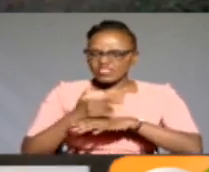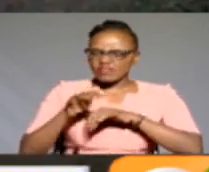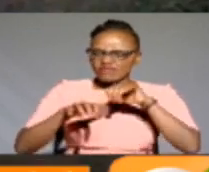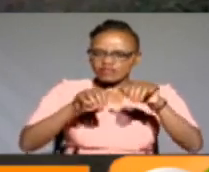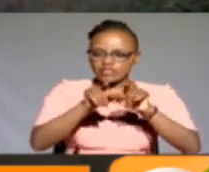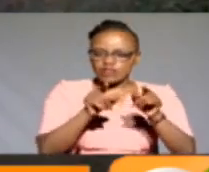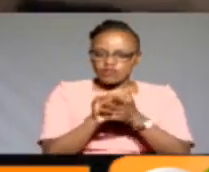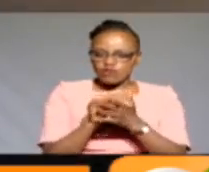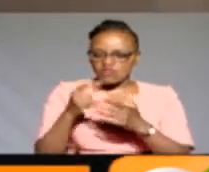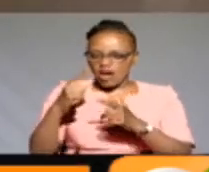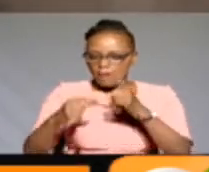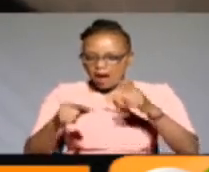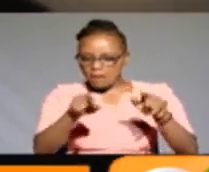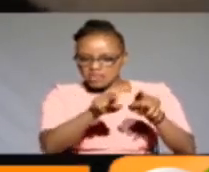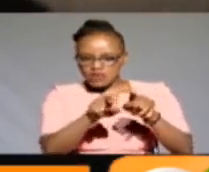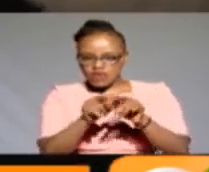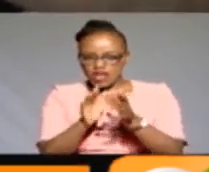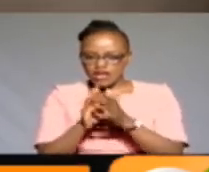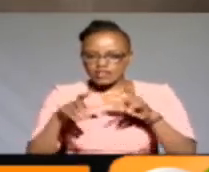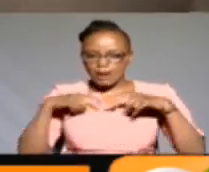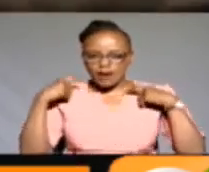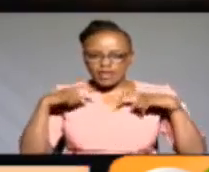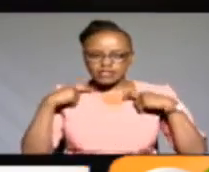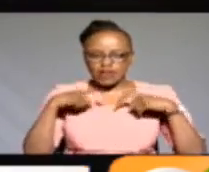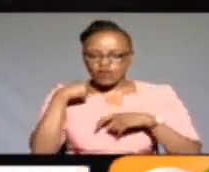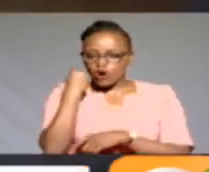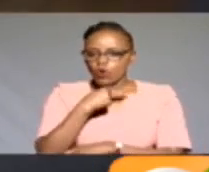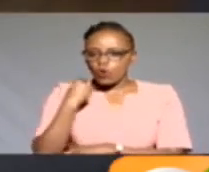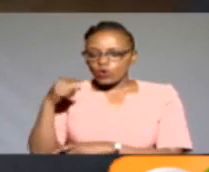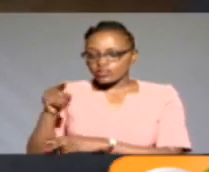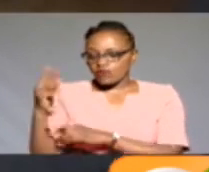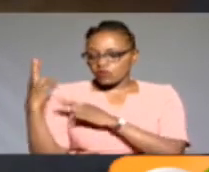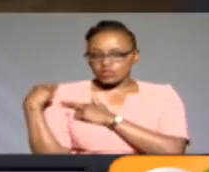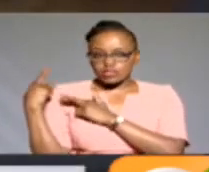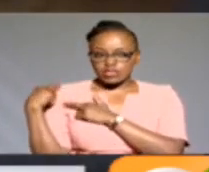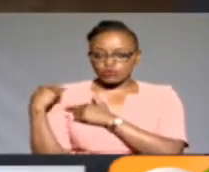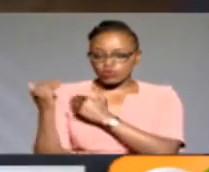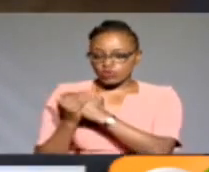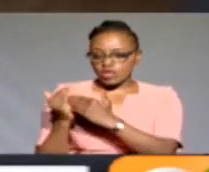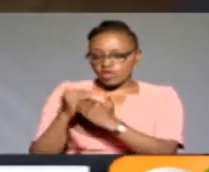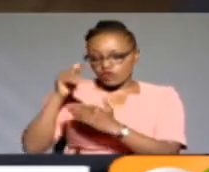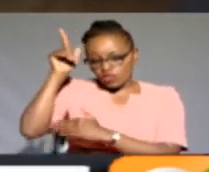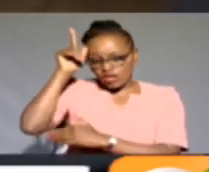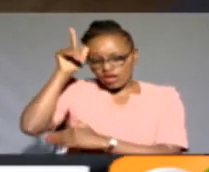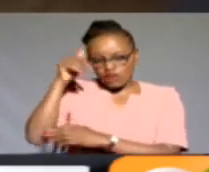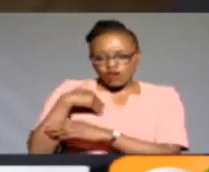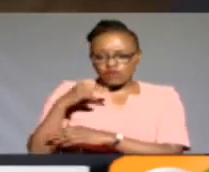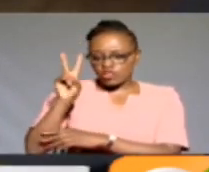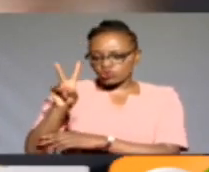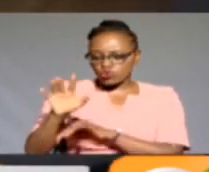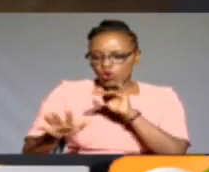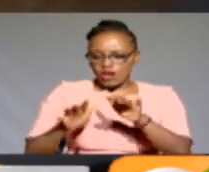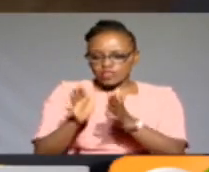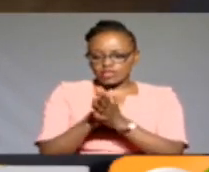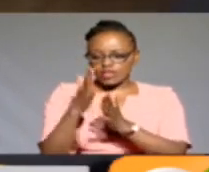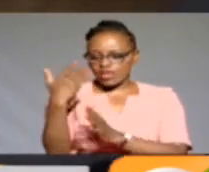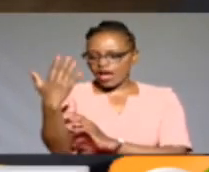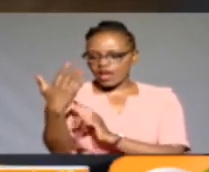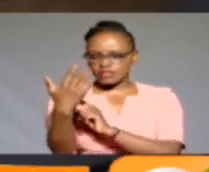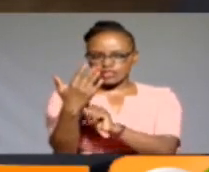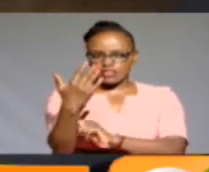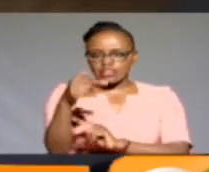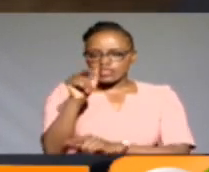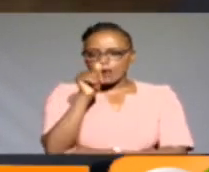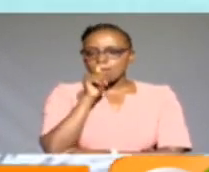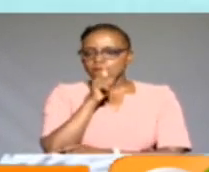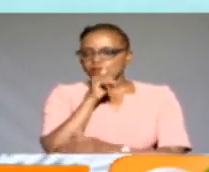mapua, pia ikaumiza mchungaji mwenye alikuwa kwa mifugo, ikamuumiza miguu mbili na mkono, pia mpaka pande